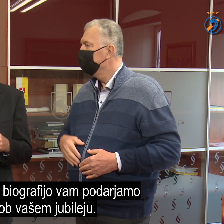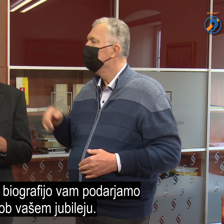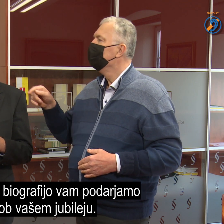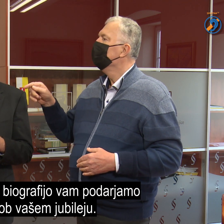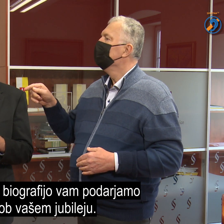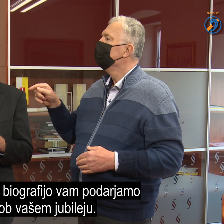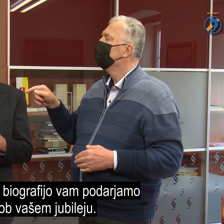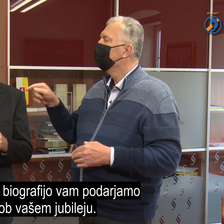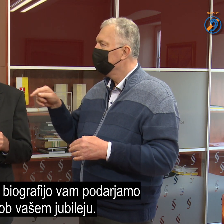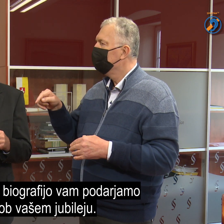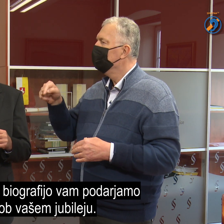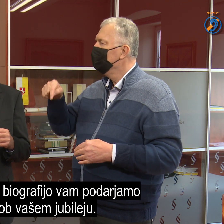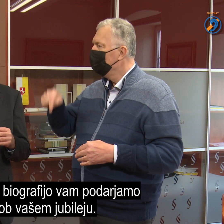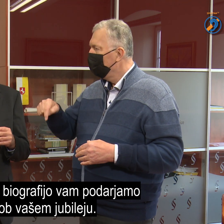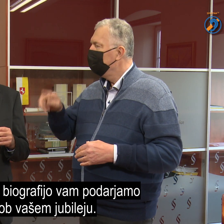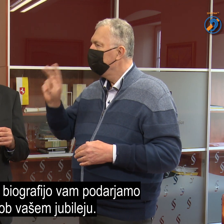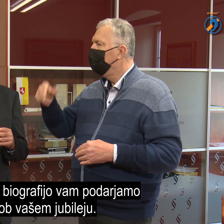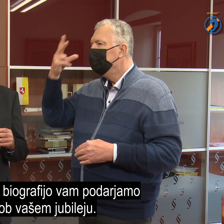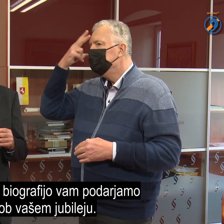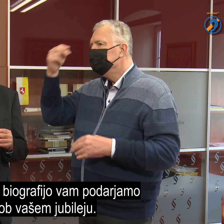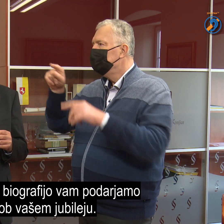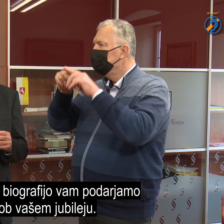ob našem jubileju.